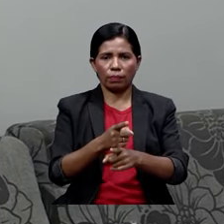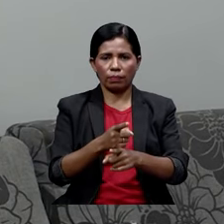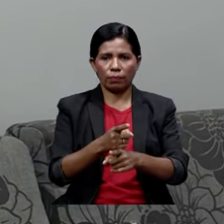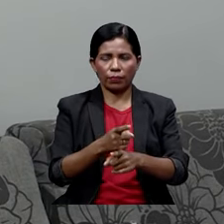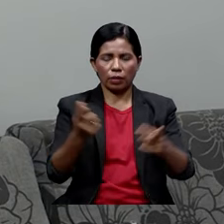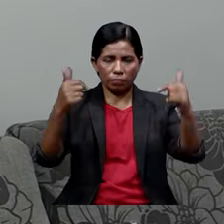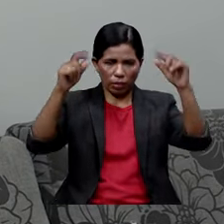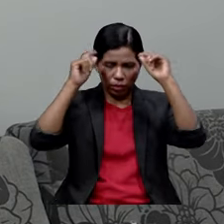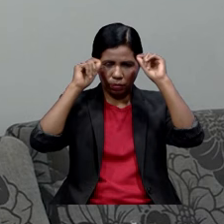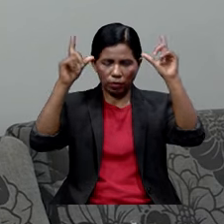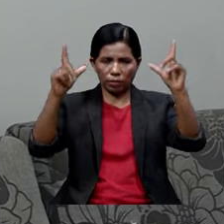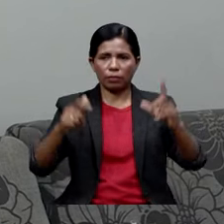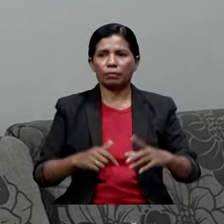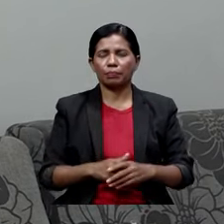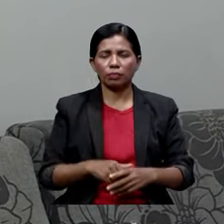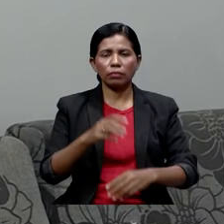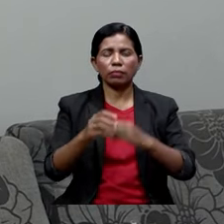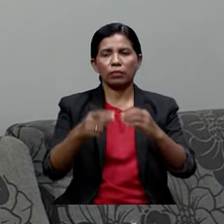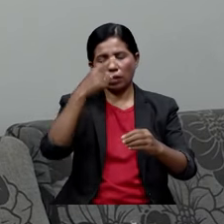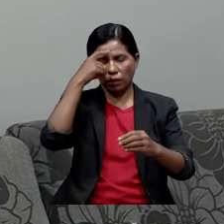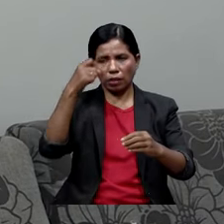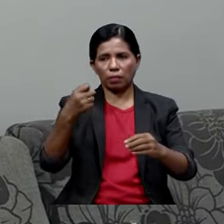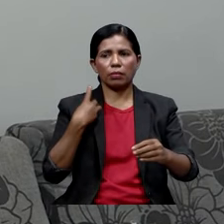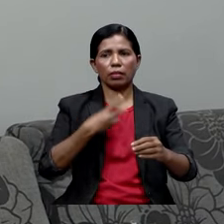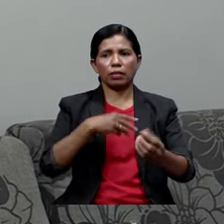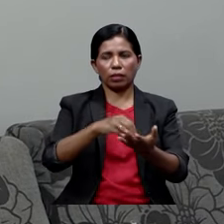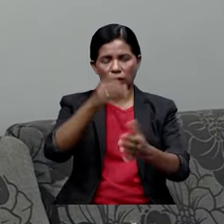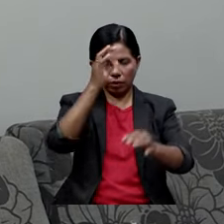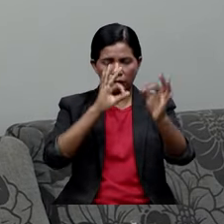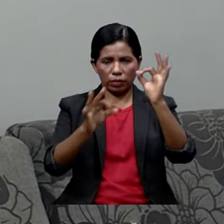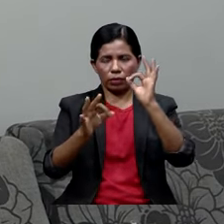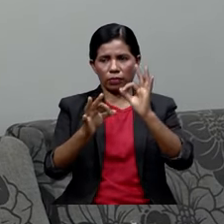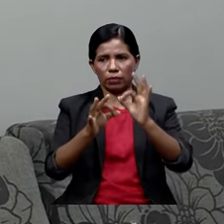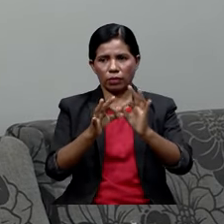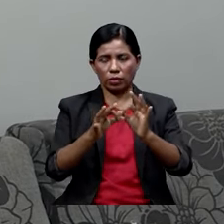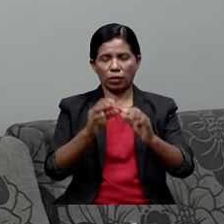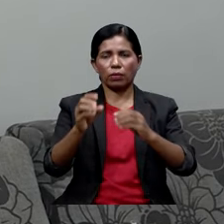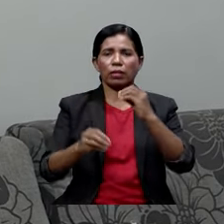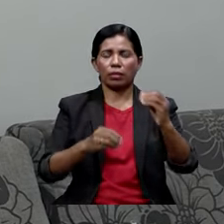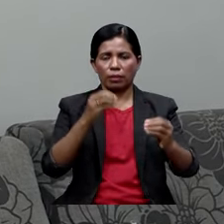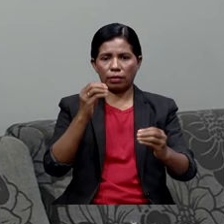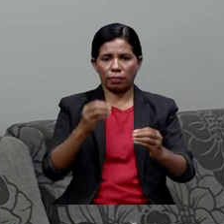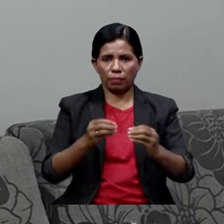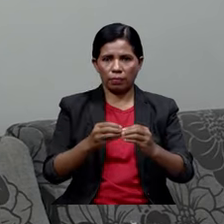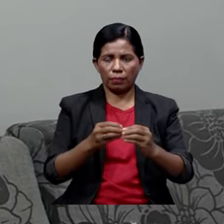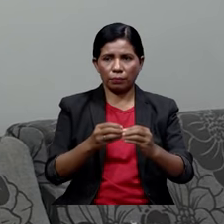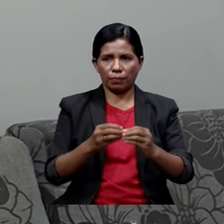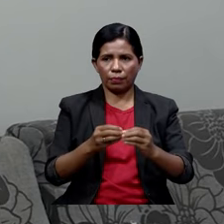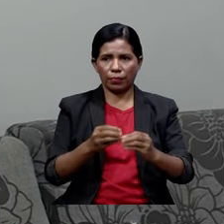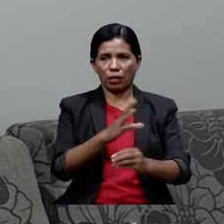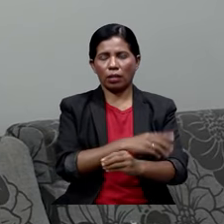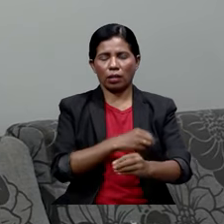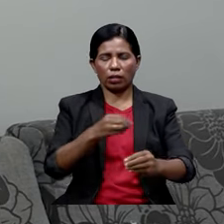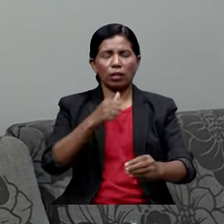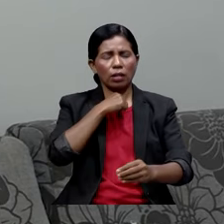datang ke Timor Leste karena ya kita tahutahu semua bahwa paus ini